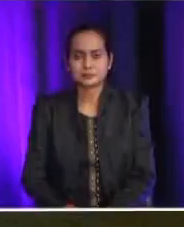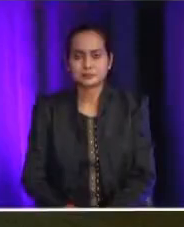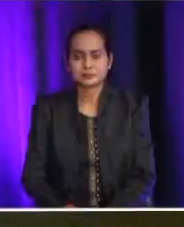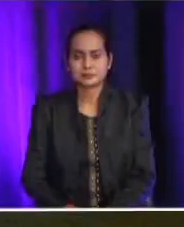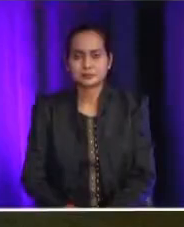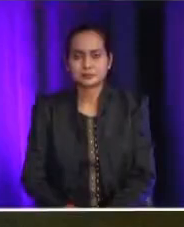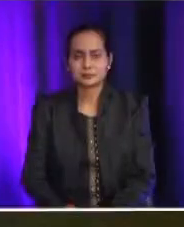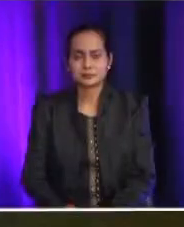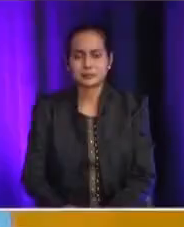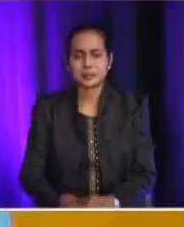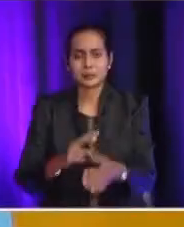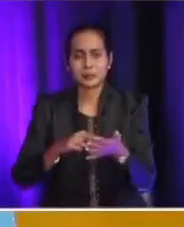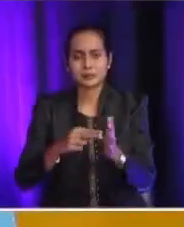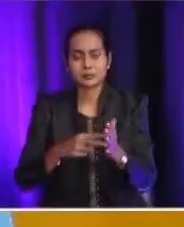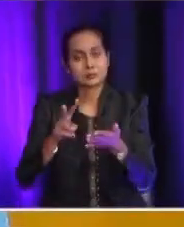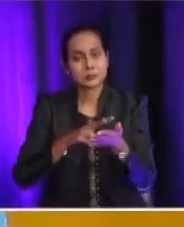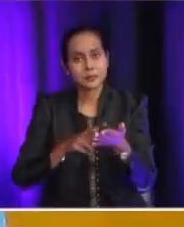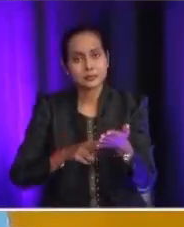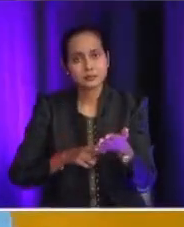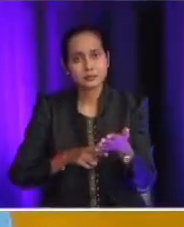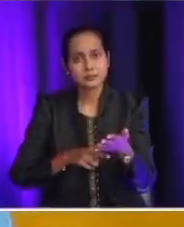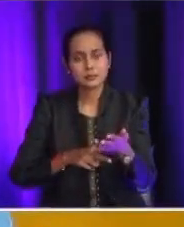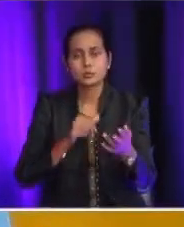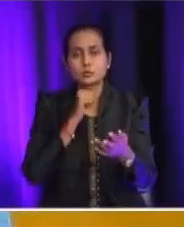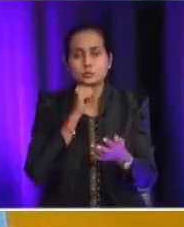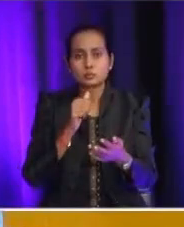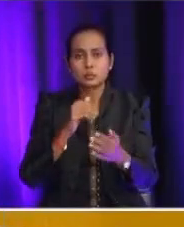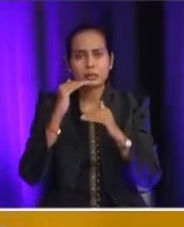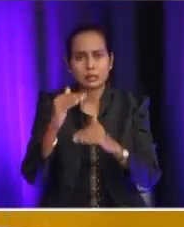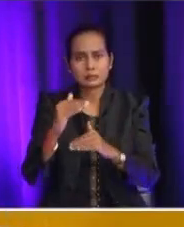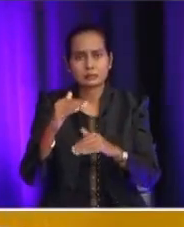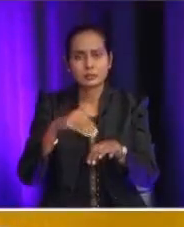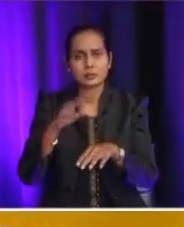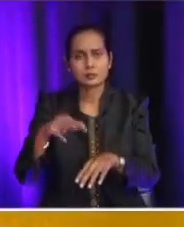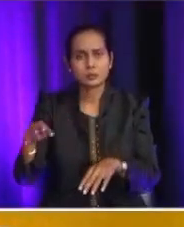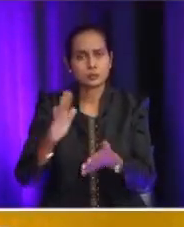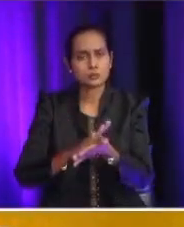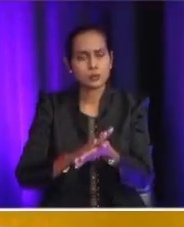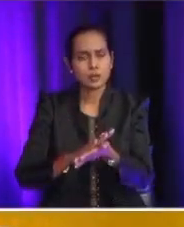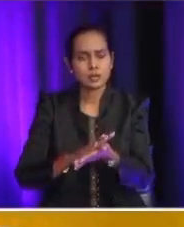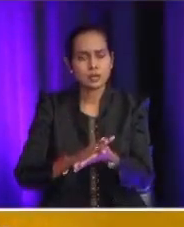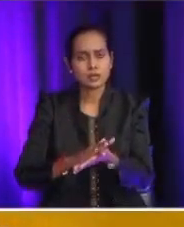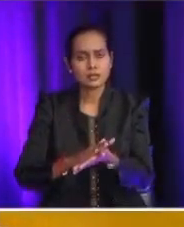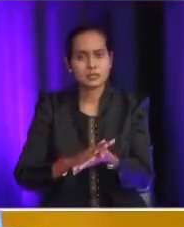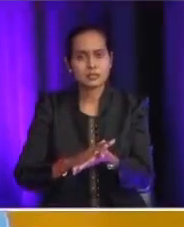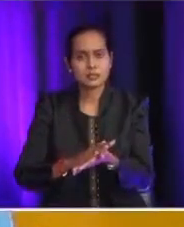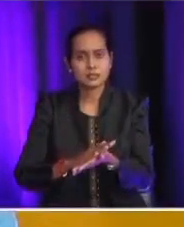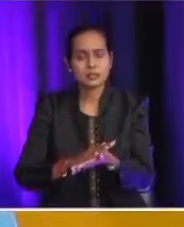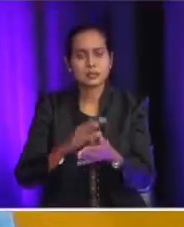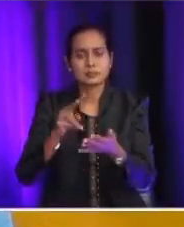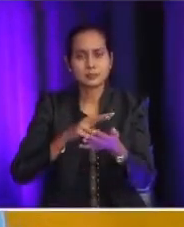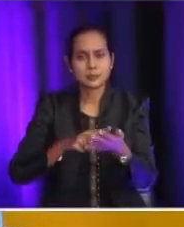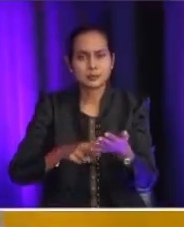badan. Maksudnya di sini membaca tu bukan saja terhad kepada murid-murid sekolah. Betul kan Nadira? Maksudnya